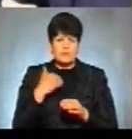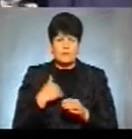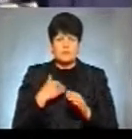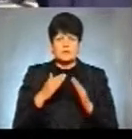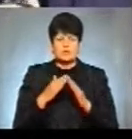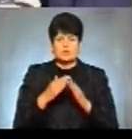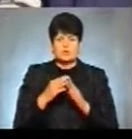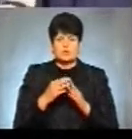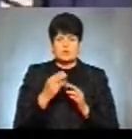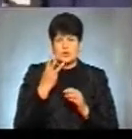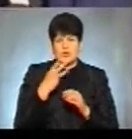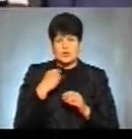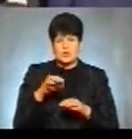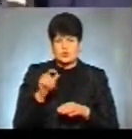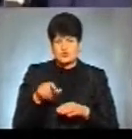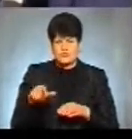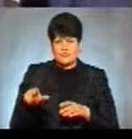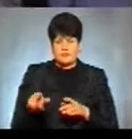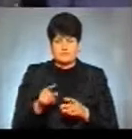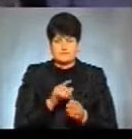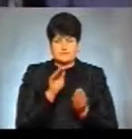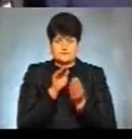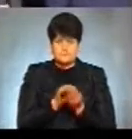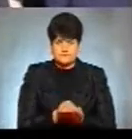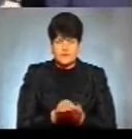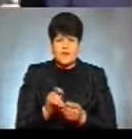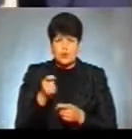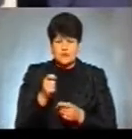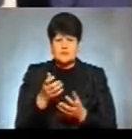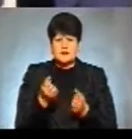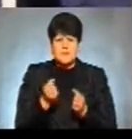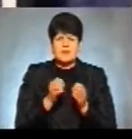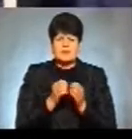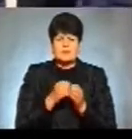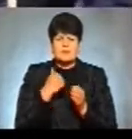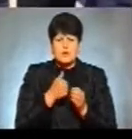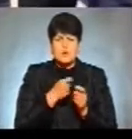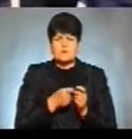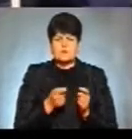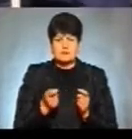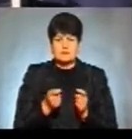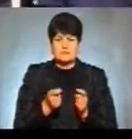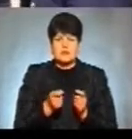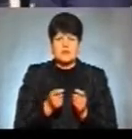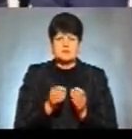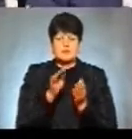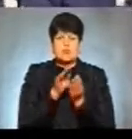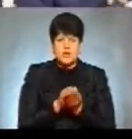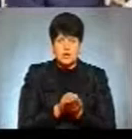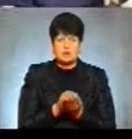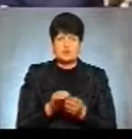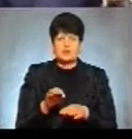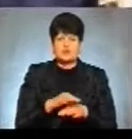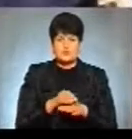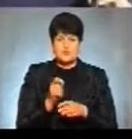хати я винесла. І ключі від квартири я тримала 10 років. Із могили чоловіка пішли мої